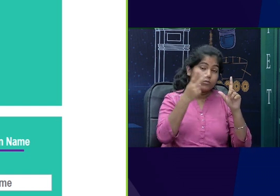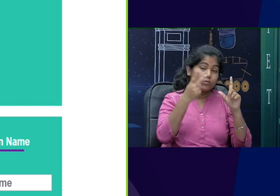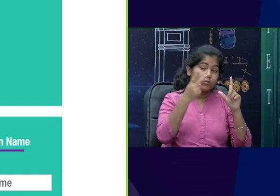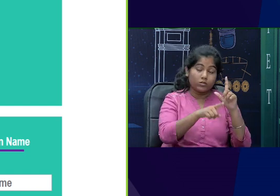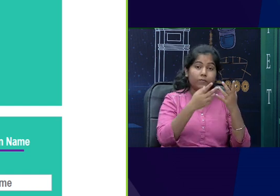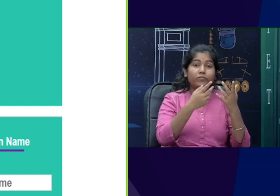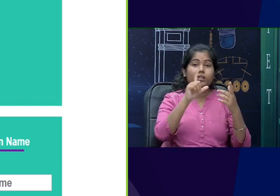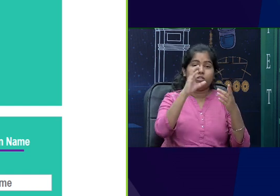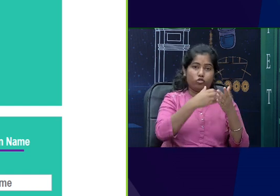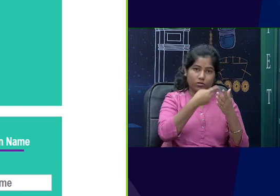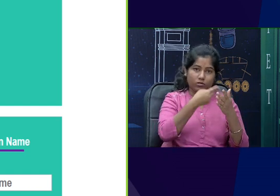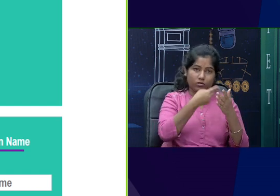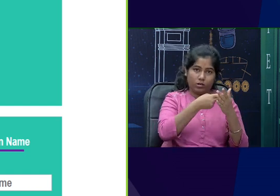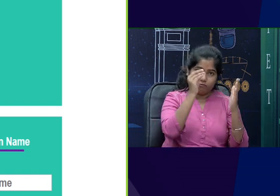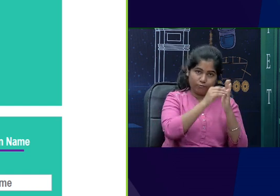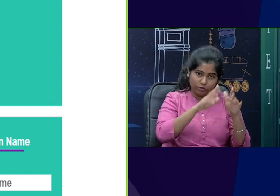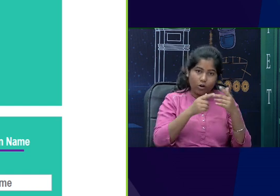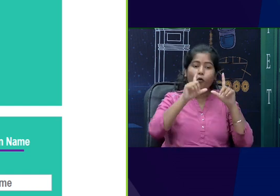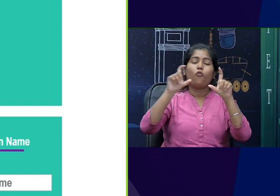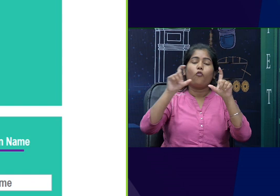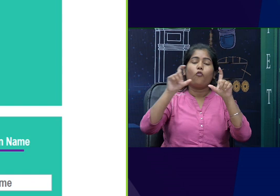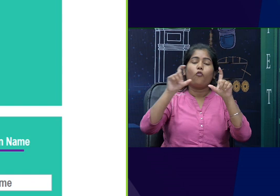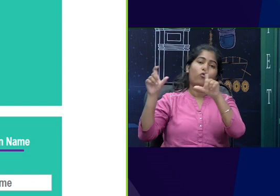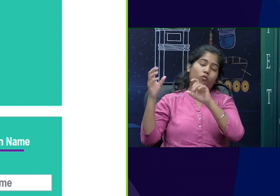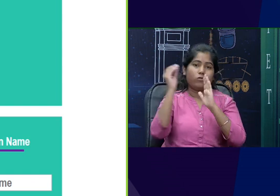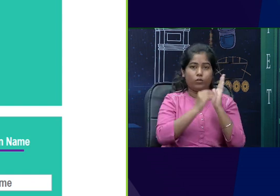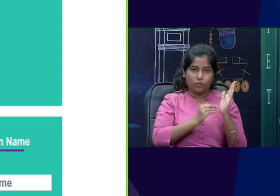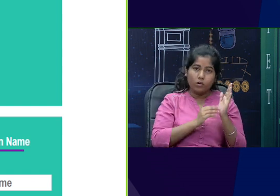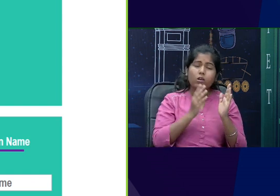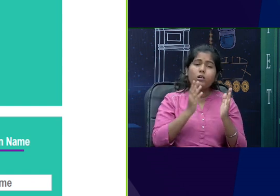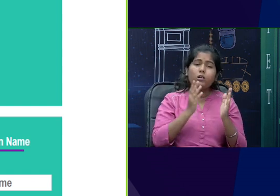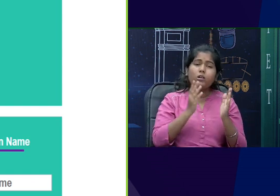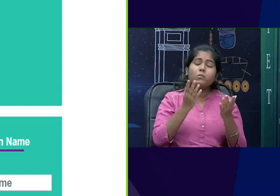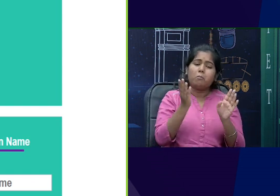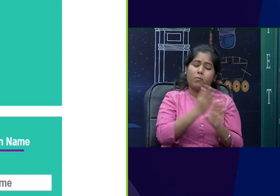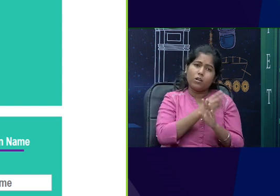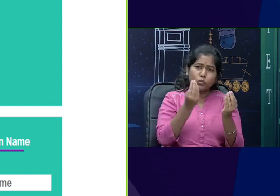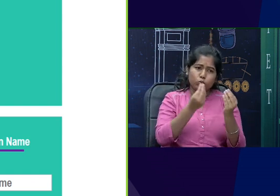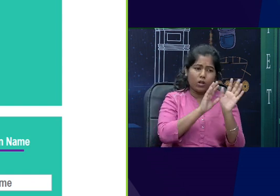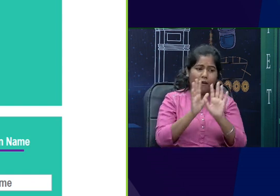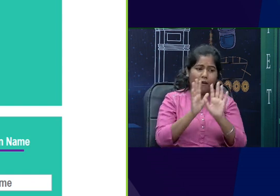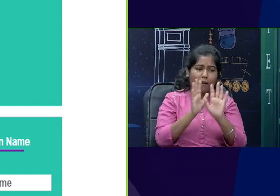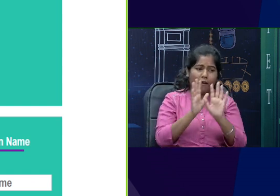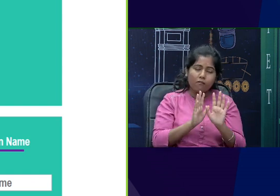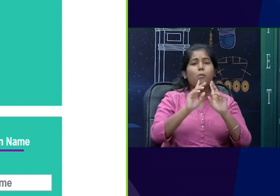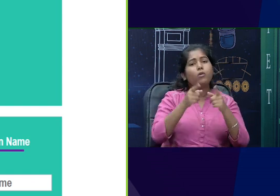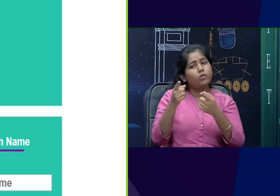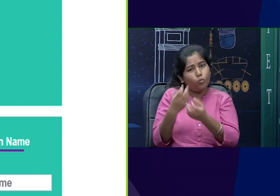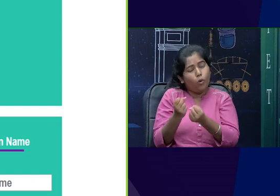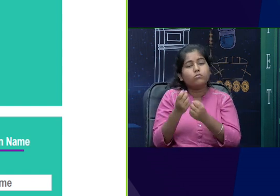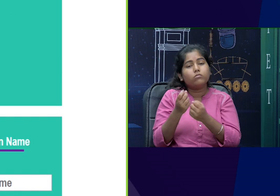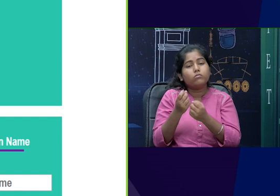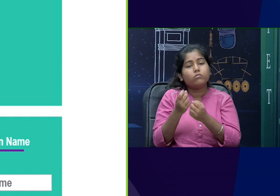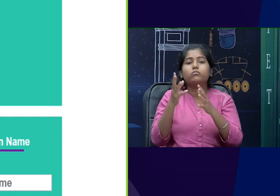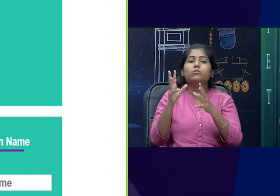इमेज ऑलरेडी इसमें कुछ अवेलेबल है और आप जो है इमेज इसमें ऐड भी कर सकते हैं, कस्टमाइजेशन ऑप्शन है इसमें। एंड उसके